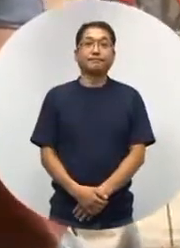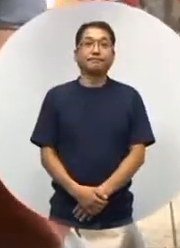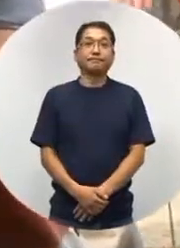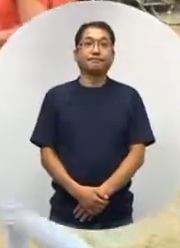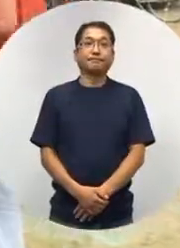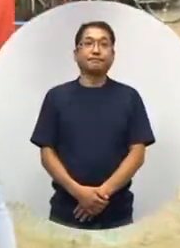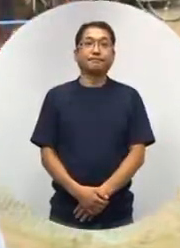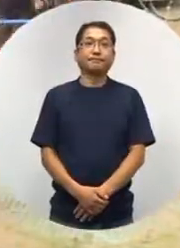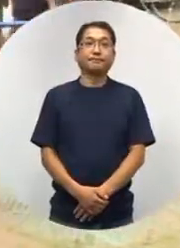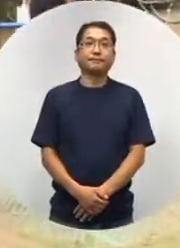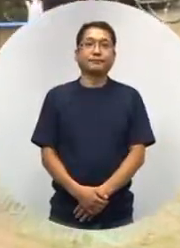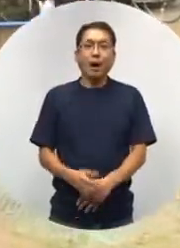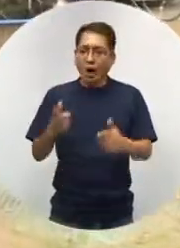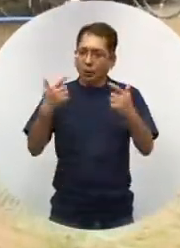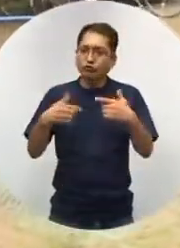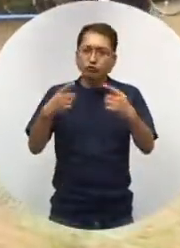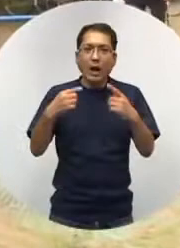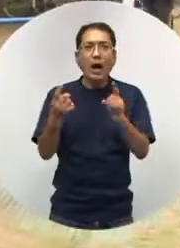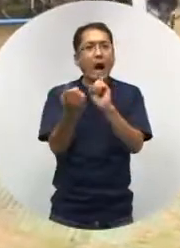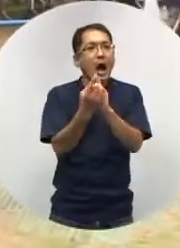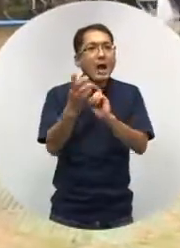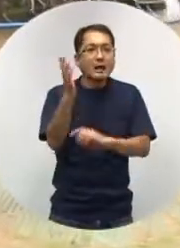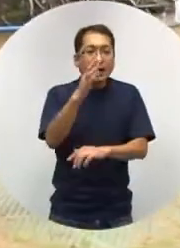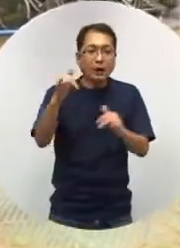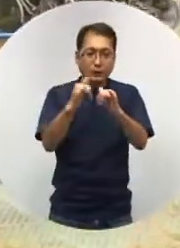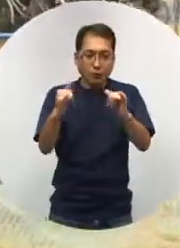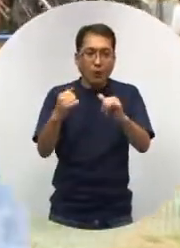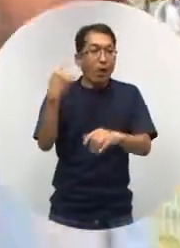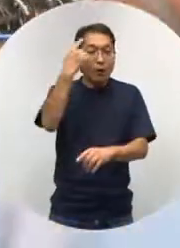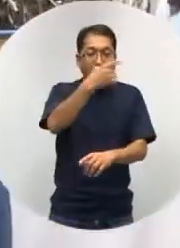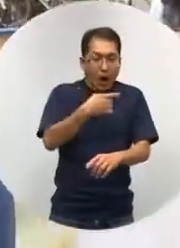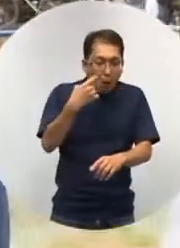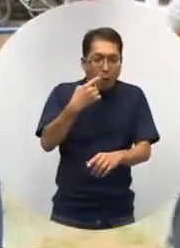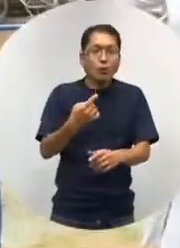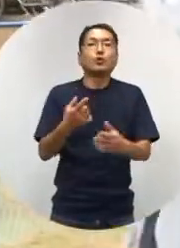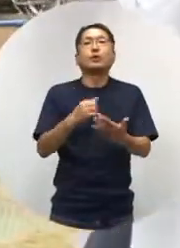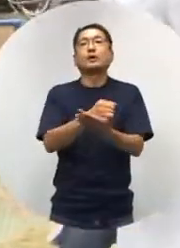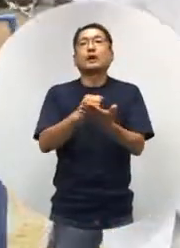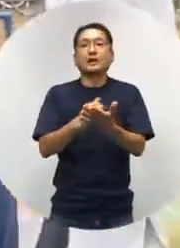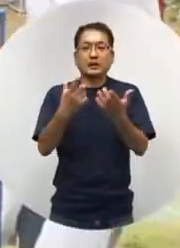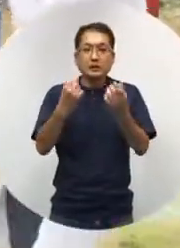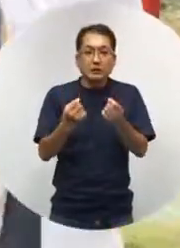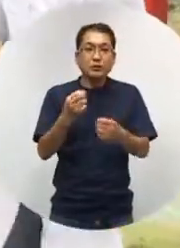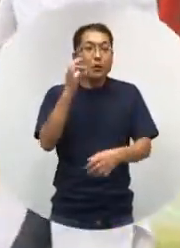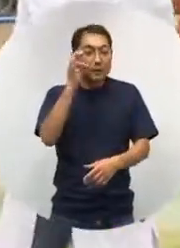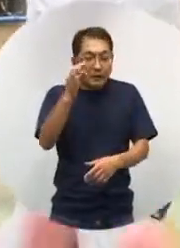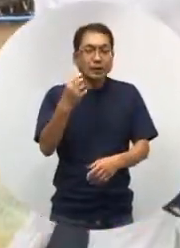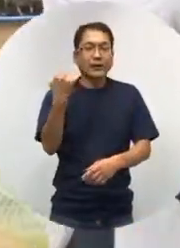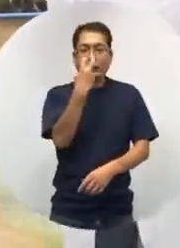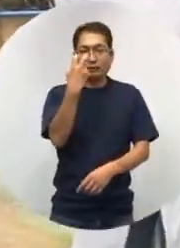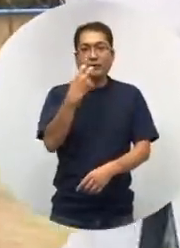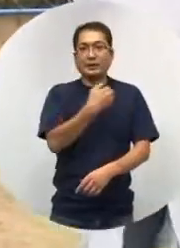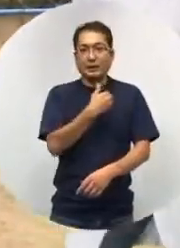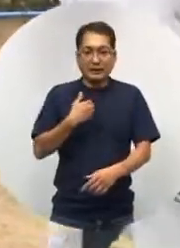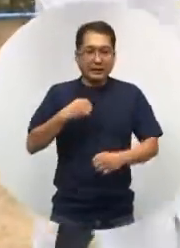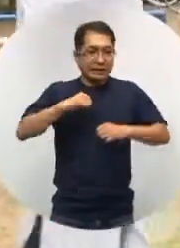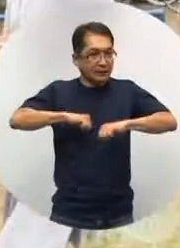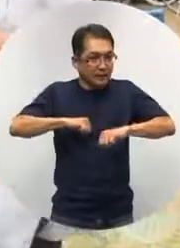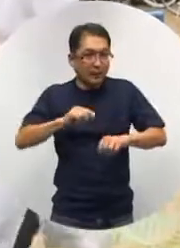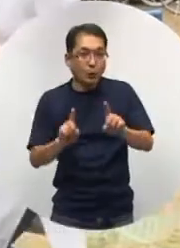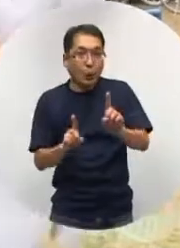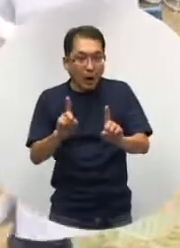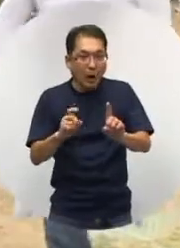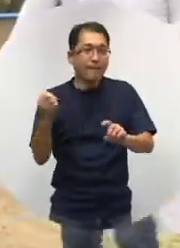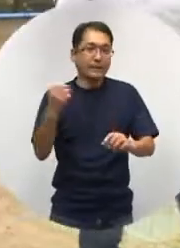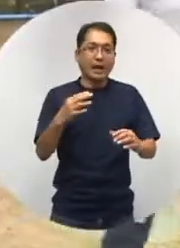普段会えない方の、お顔をこういう機会にきちんと確認して元気かどうか、それからやっぱりこうお話しすることによ